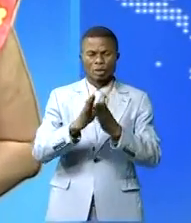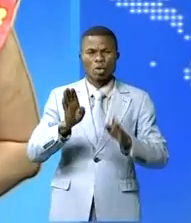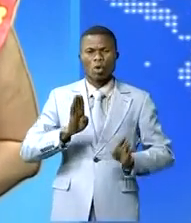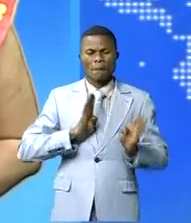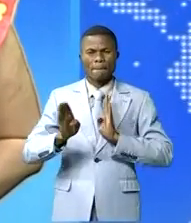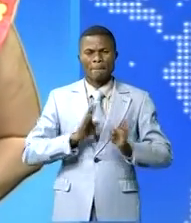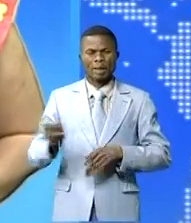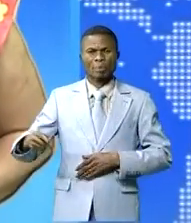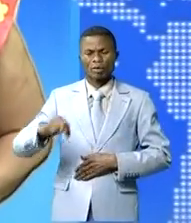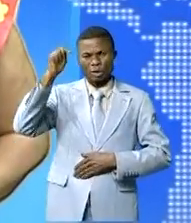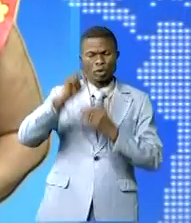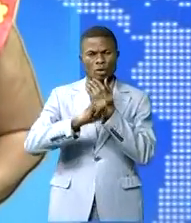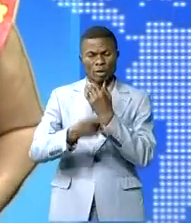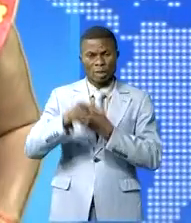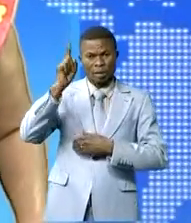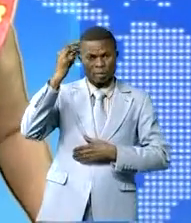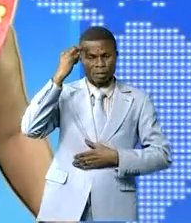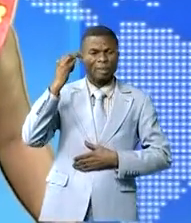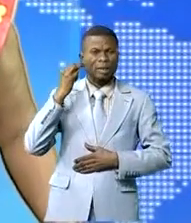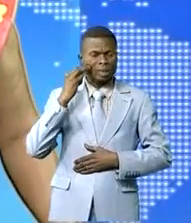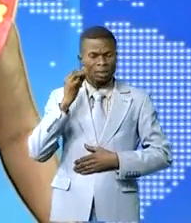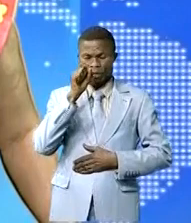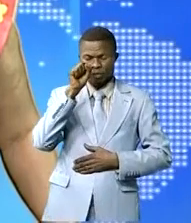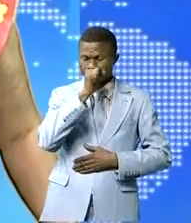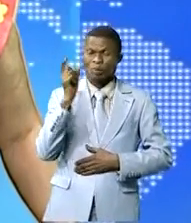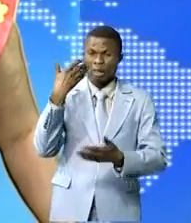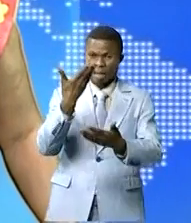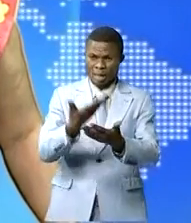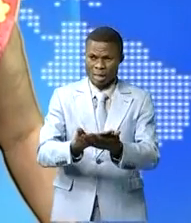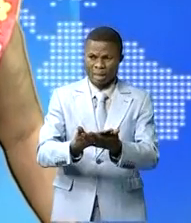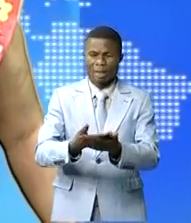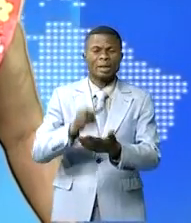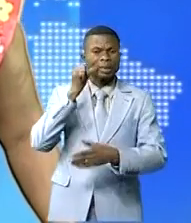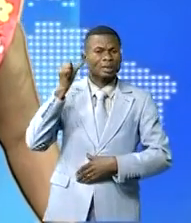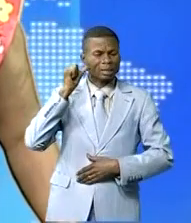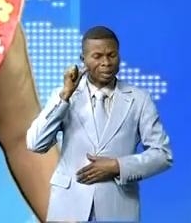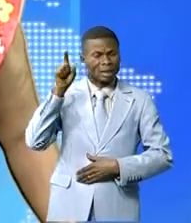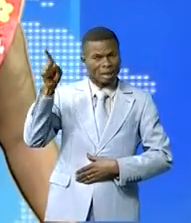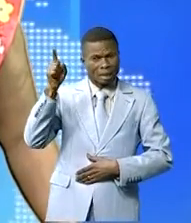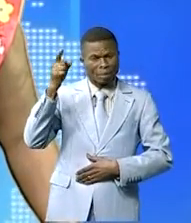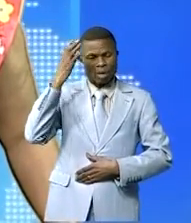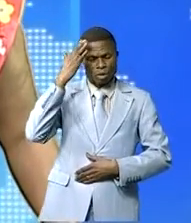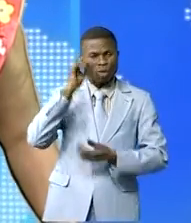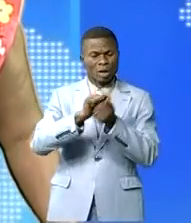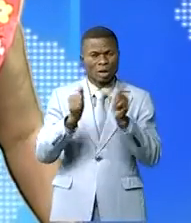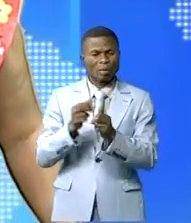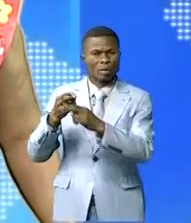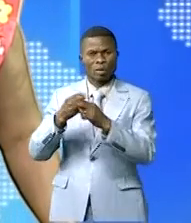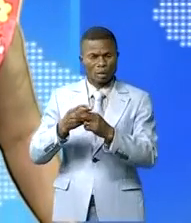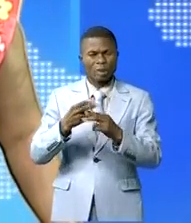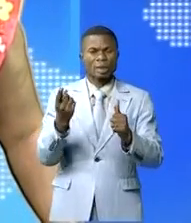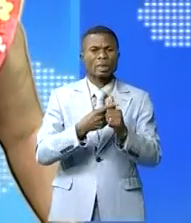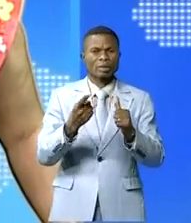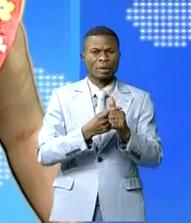Nord Kivu. Le Premier ministre Jean-Michel Samalukonde Kyenge est arrivé hier sur place pour se rendre compte de la situation sécuritaire,